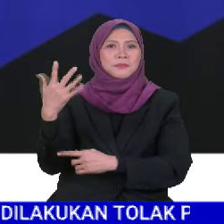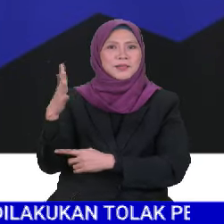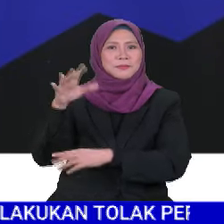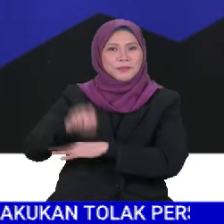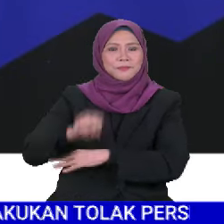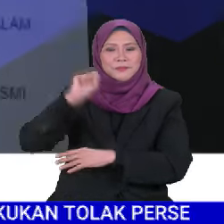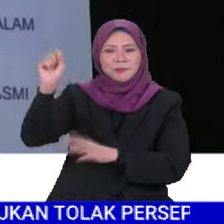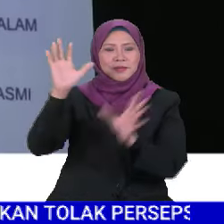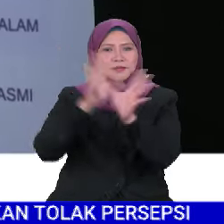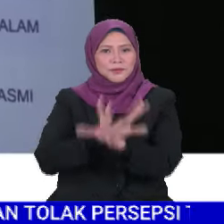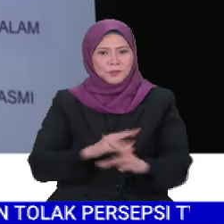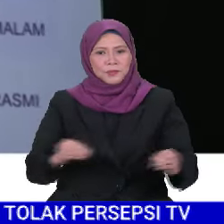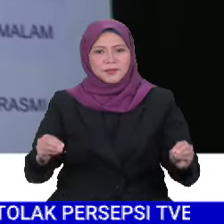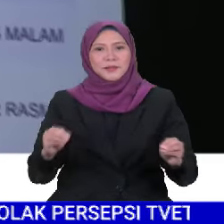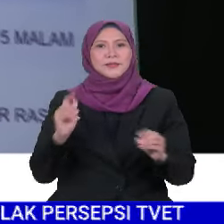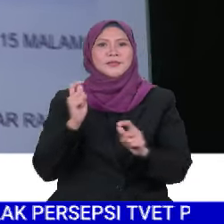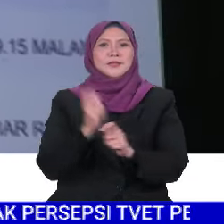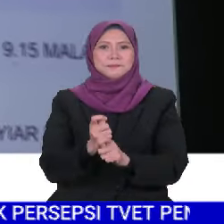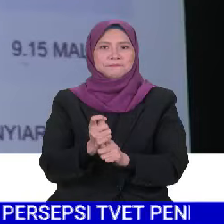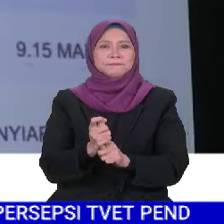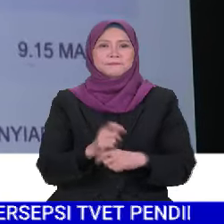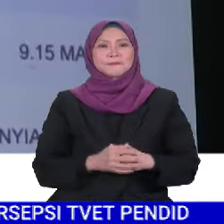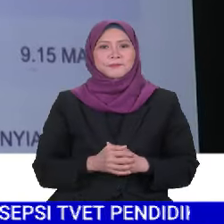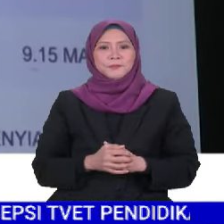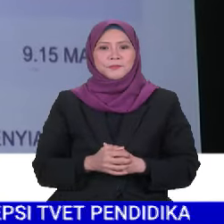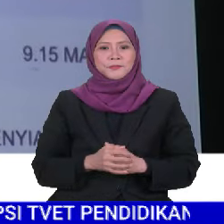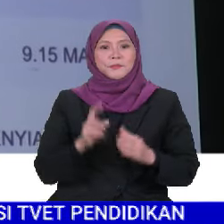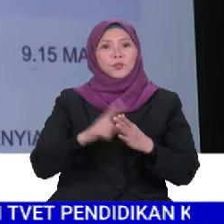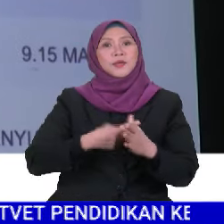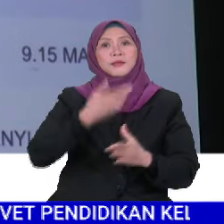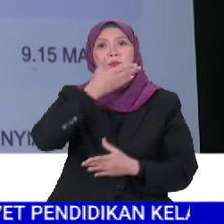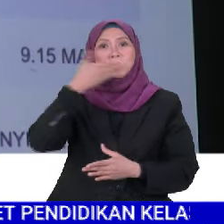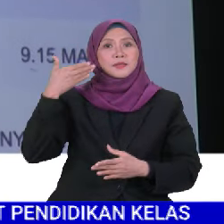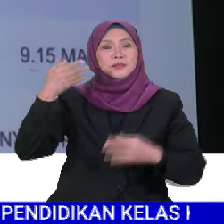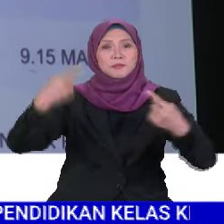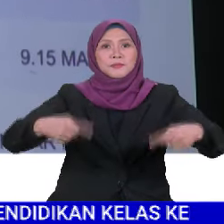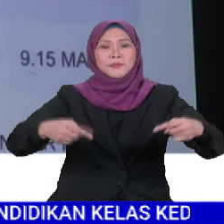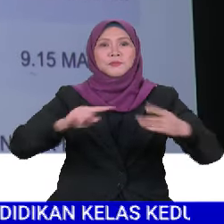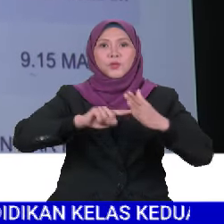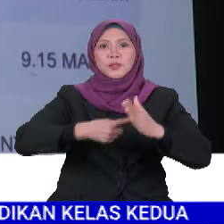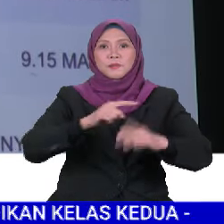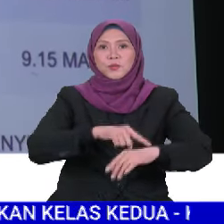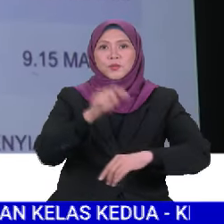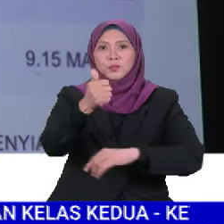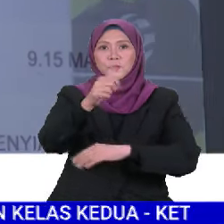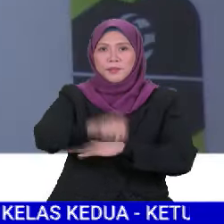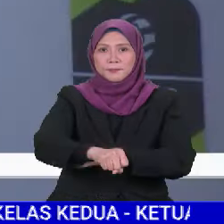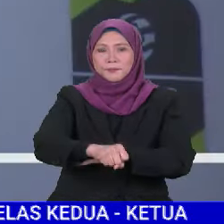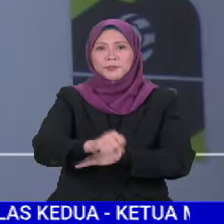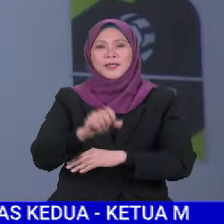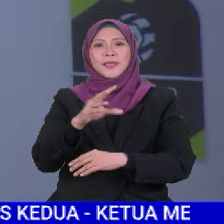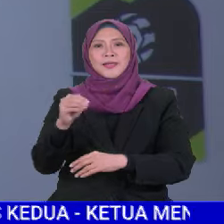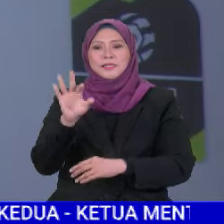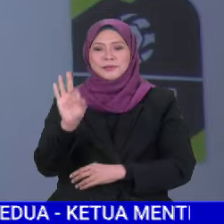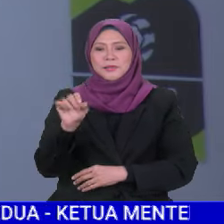bagi Sabah dan Sarawak dikekalkan. Bagaimanapun, pada bulan Ramadan, perlawanan akan bermula pada pukul 10 malam dan